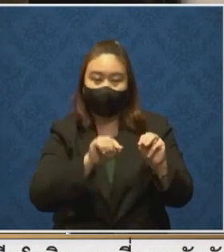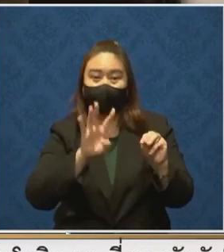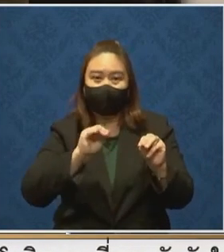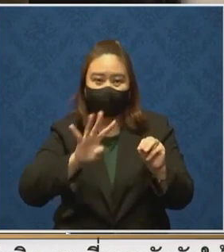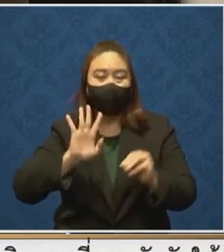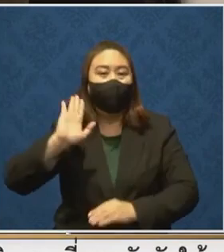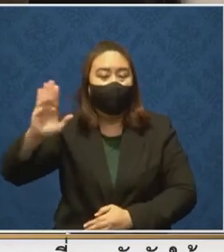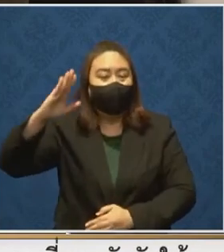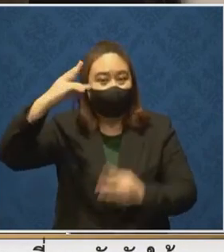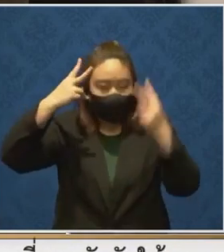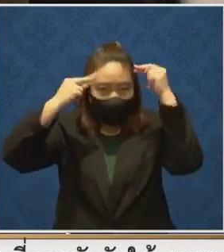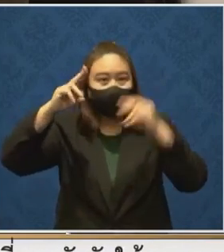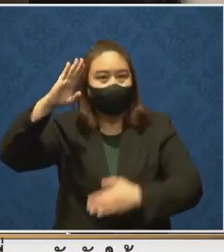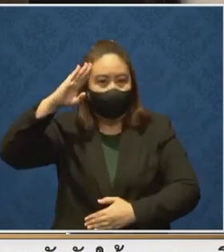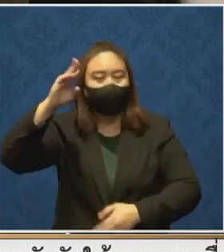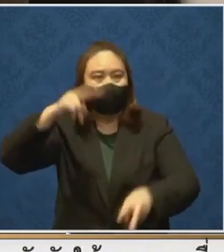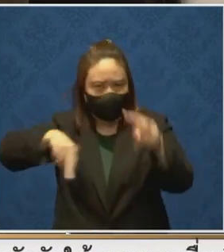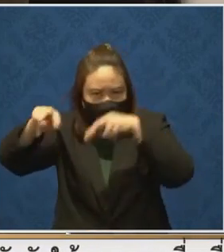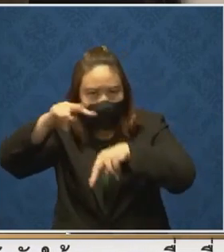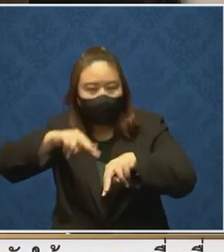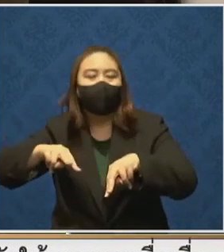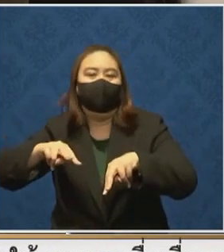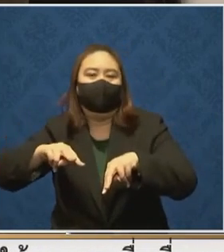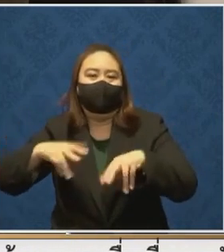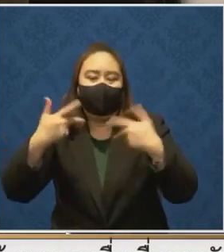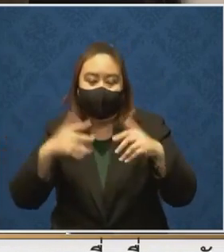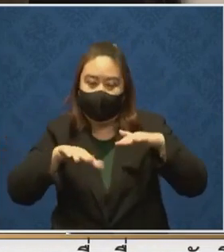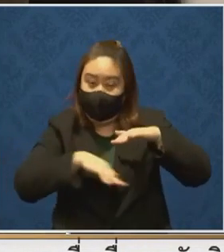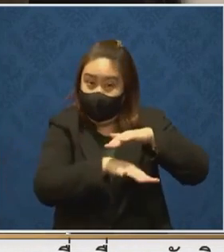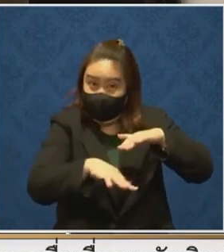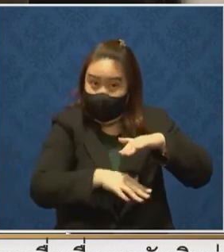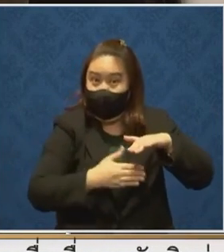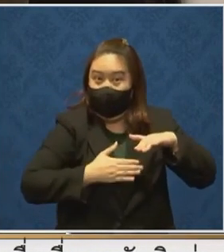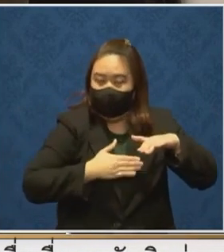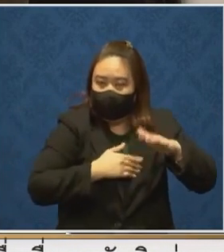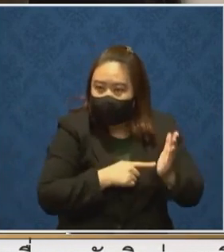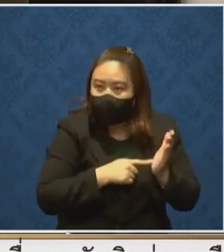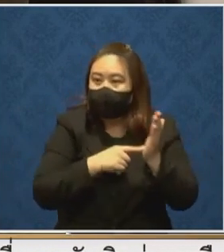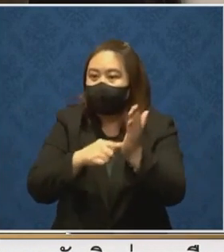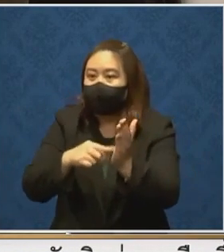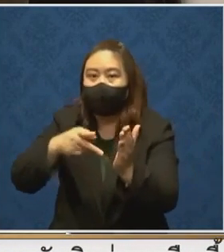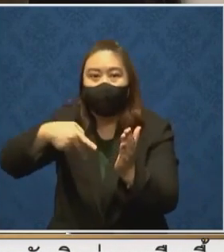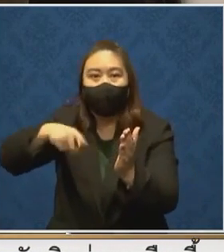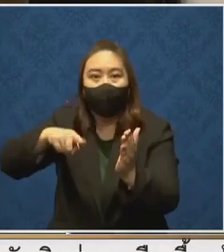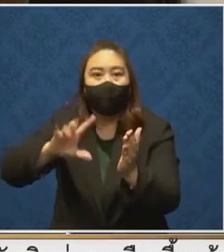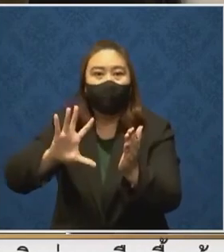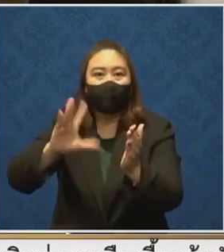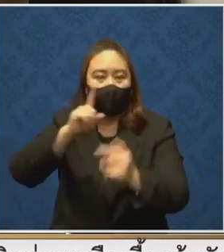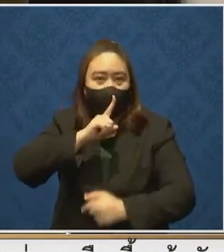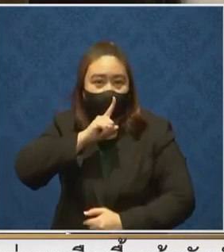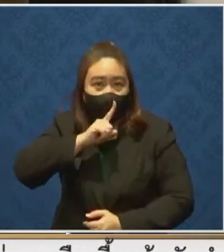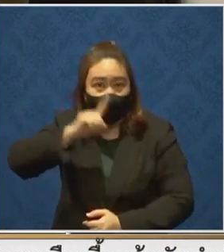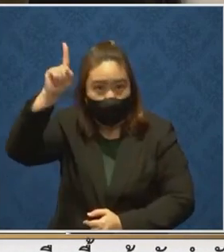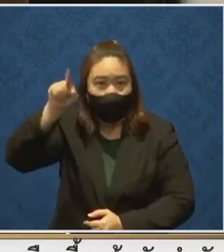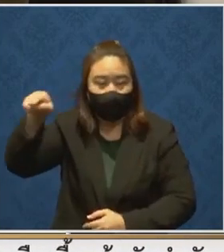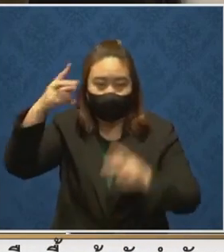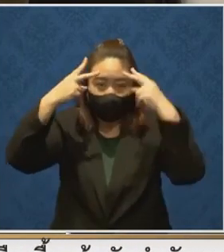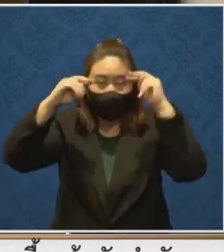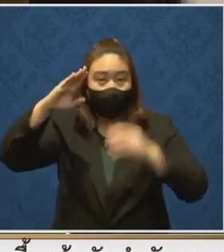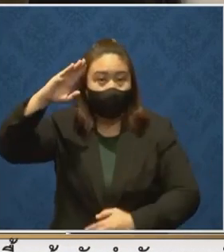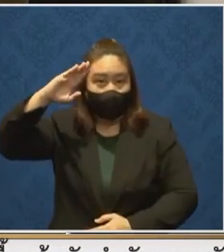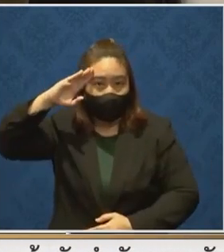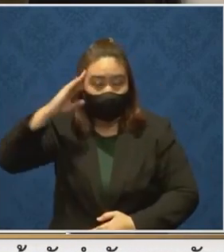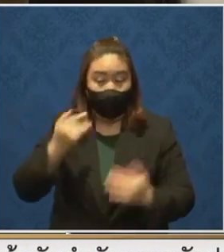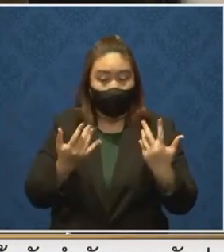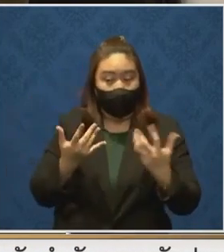flipping ประยทเจโอชาและเชื่อว่าด้วยพยายาหลักฐานทดิฉันจะยื่นต่ป App. Ch.เพื่ฟ้องเอาผิดจากคนเประยตหลจบ